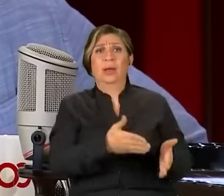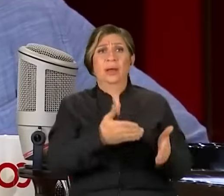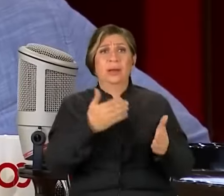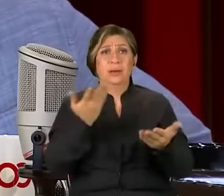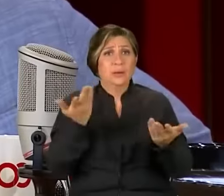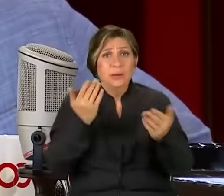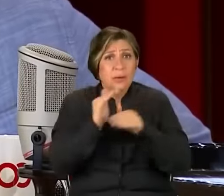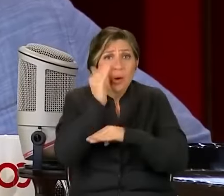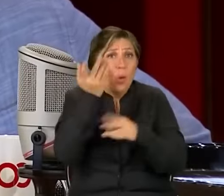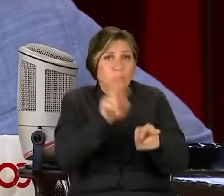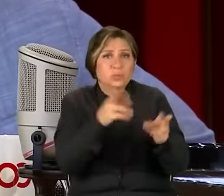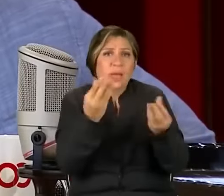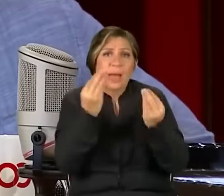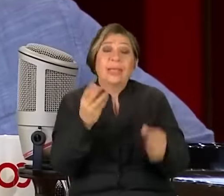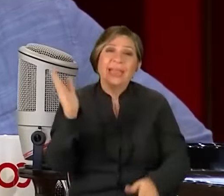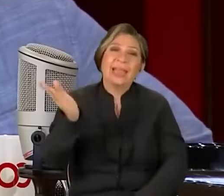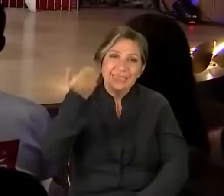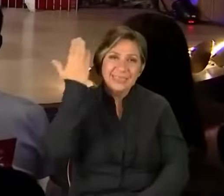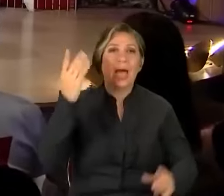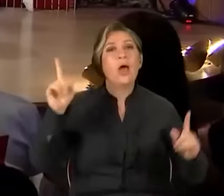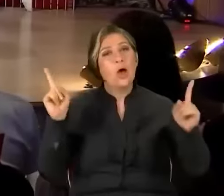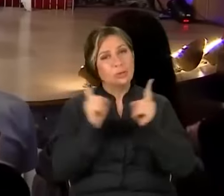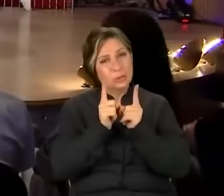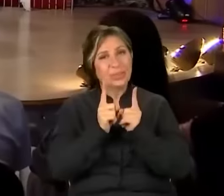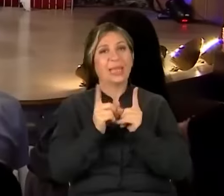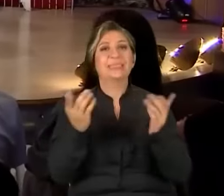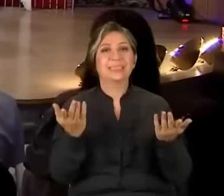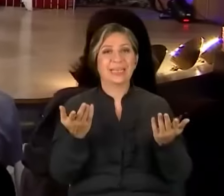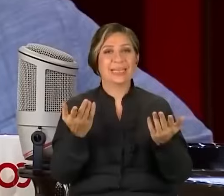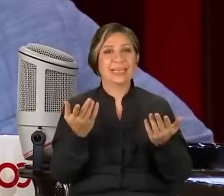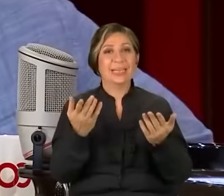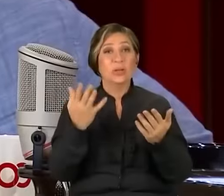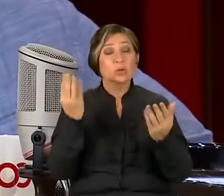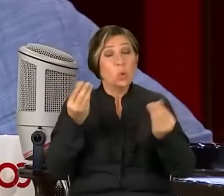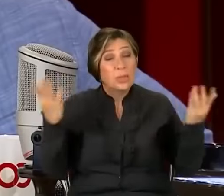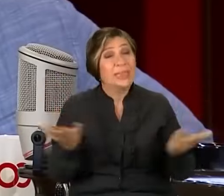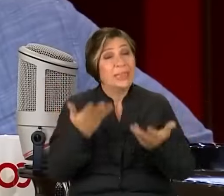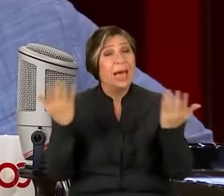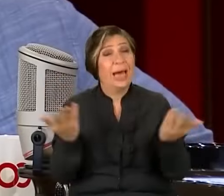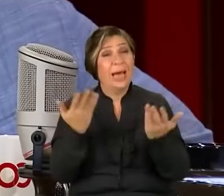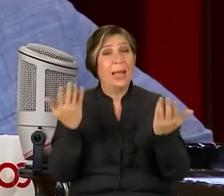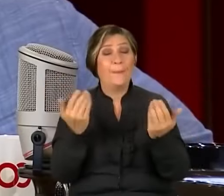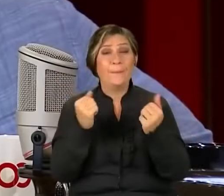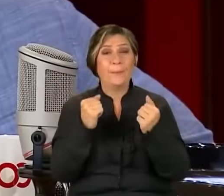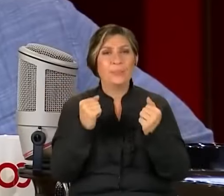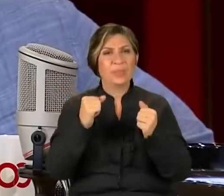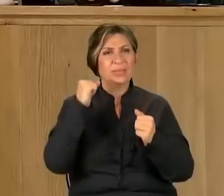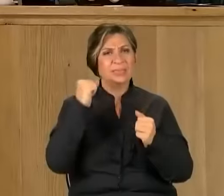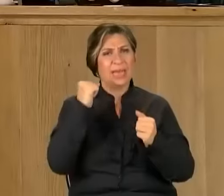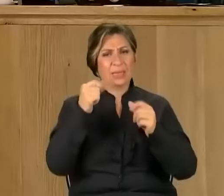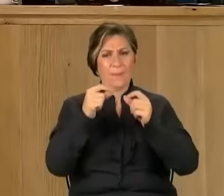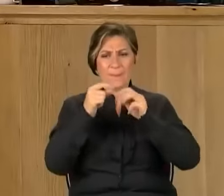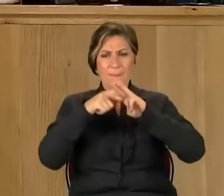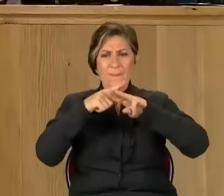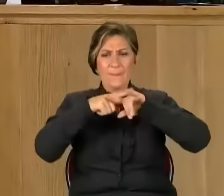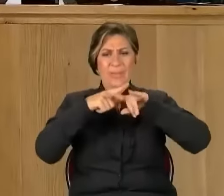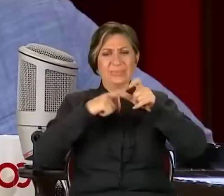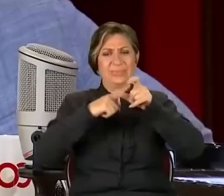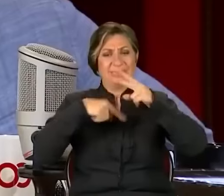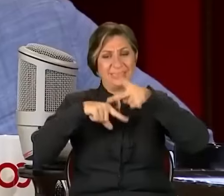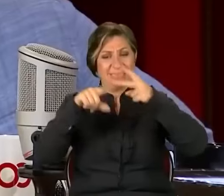ne yapıyorsa ya. Hı, hı. Neyse, özetlersek çok daha hani nasıl diyeyim, sert bir Behzat'la karşı